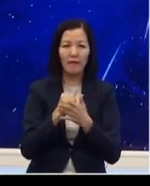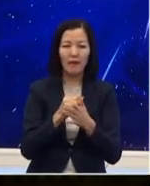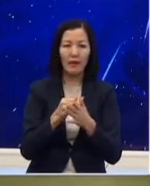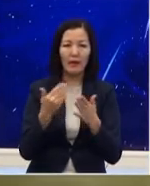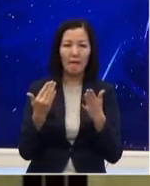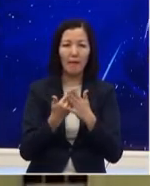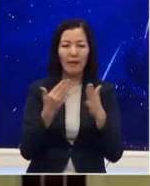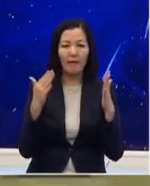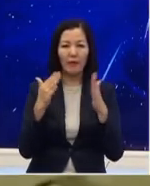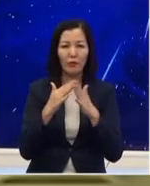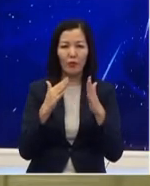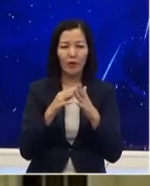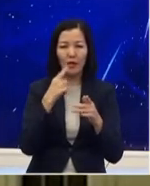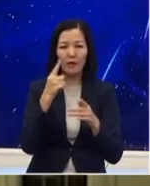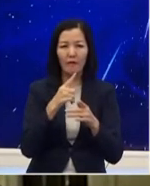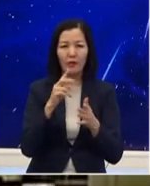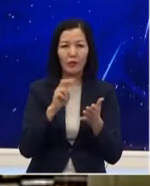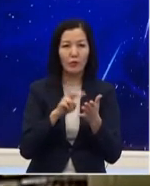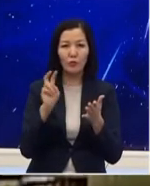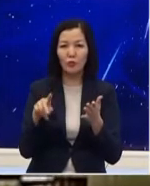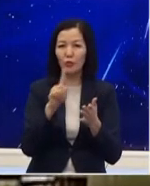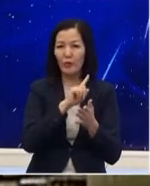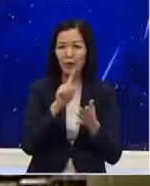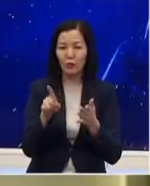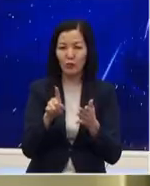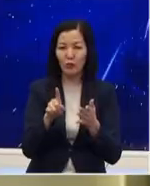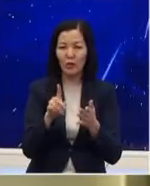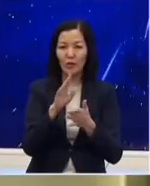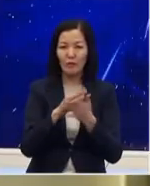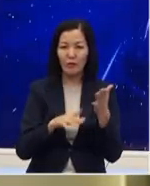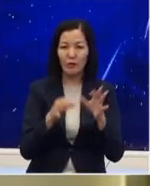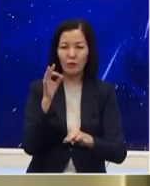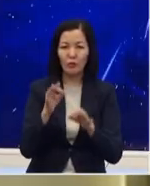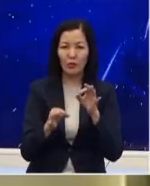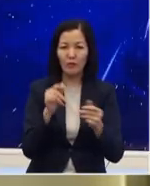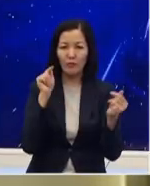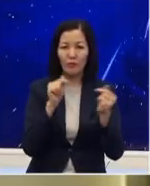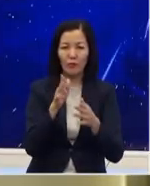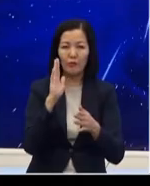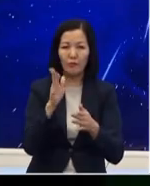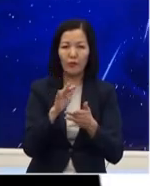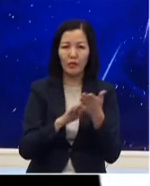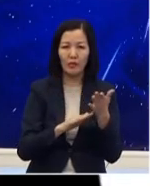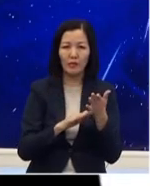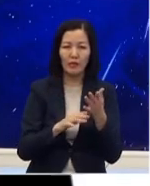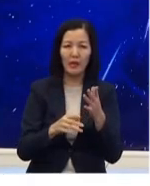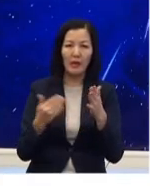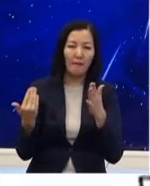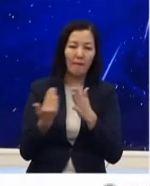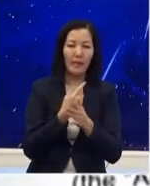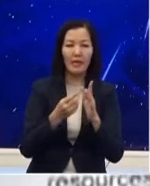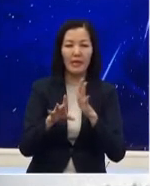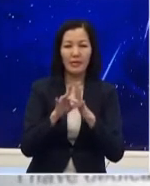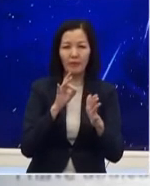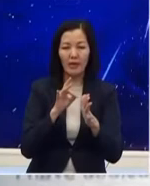Белого дома говорит, что уступать не намерен и обещает продолжить судебные баталии, чтобы добиться переизбрания.